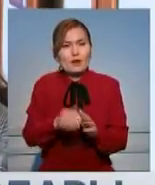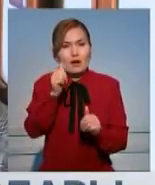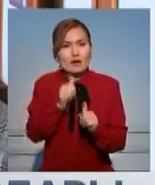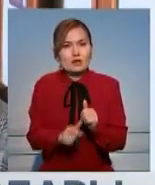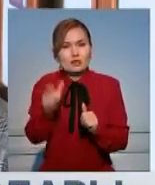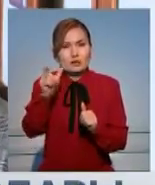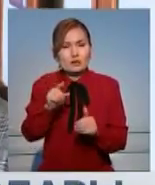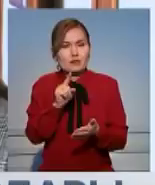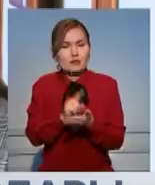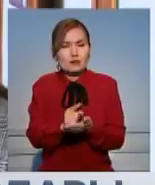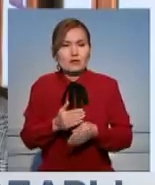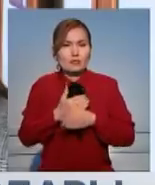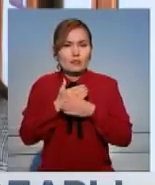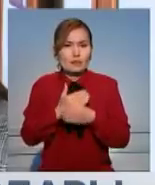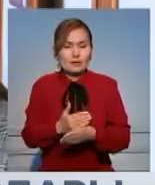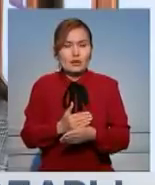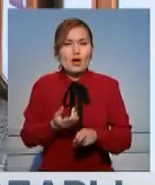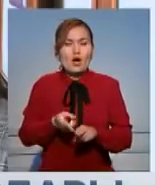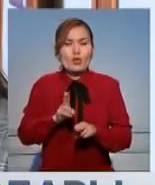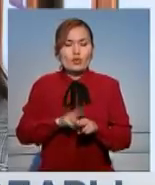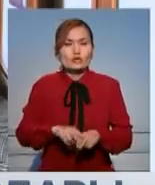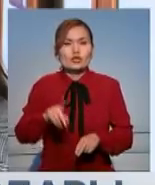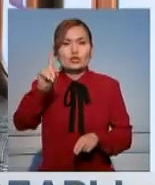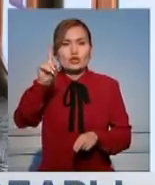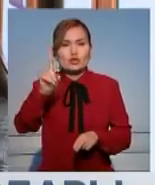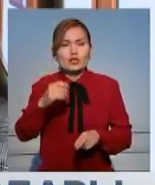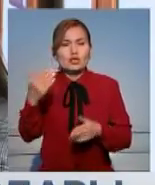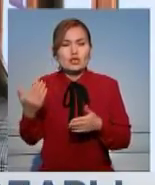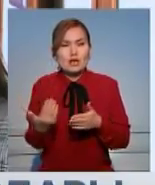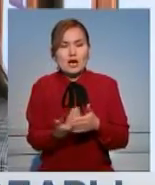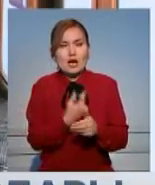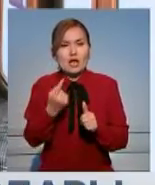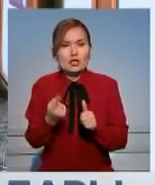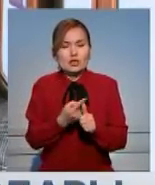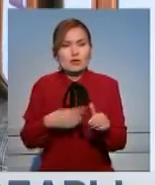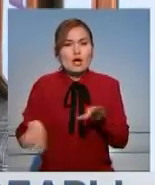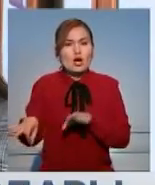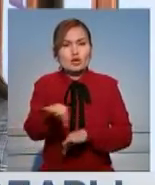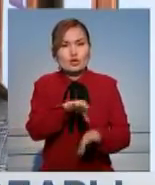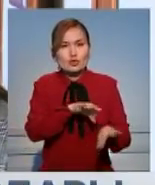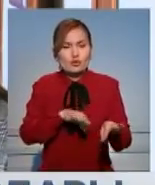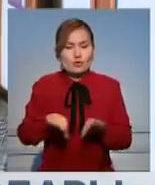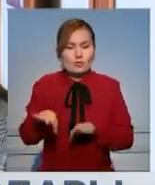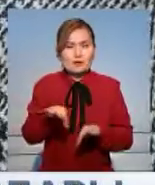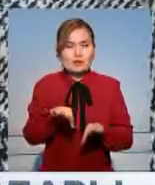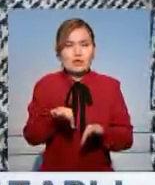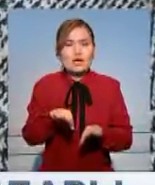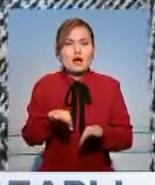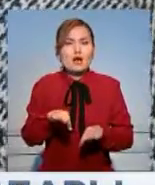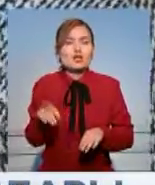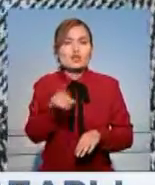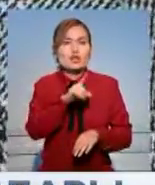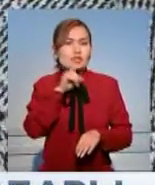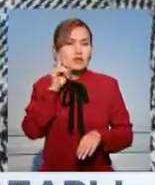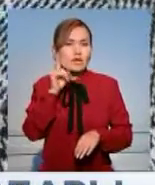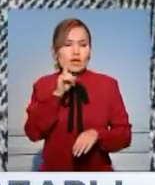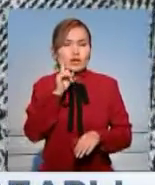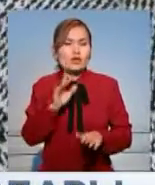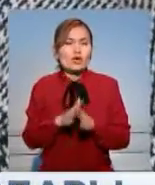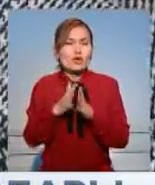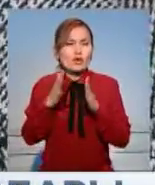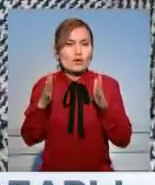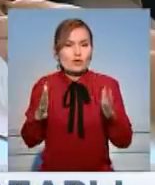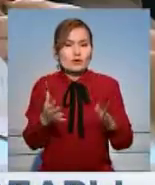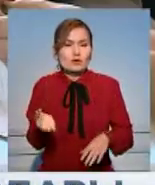отырмыз. Сондықтан осы жүз жаңа есім жобасы жастарға өте сондай бір маңызды